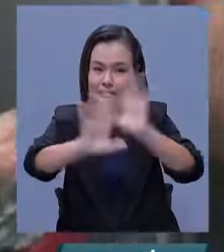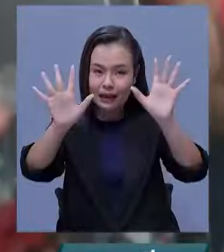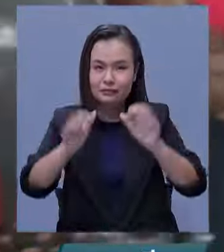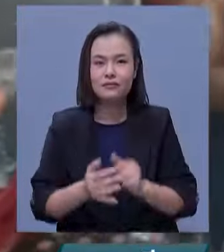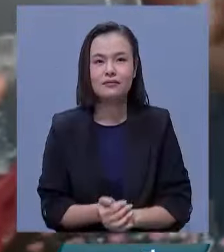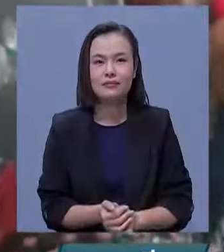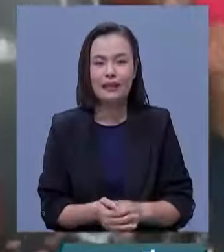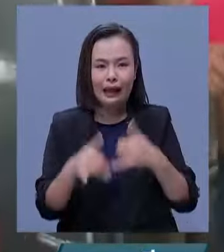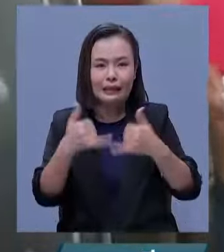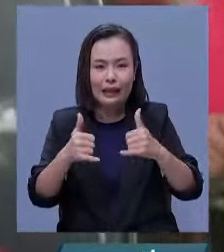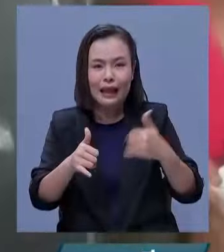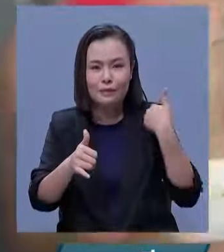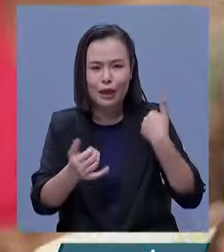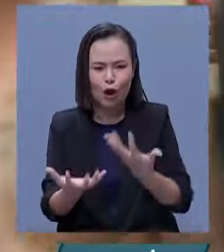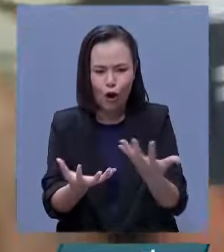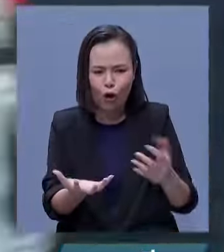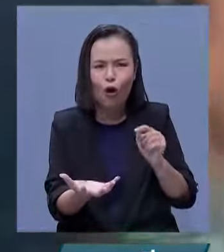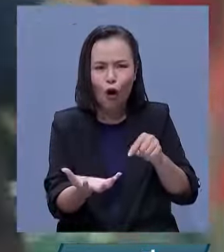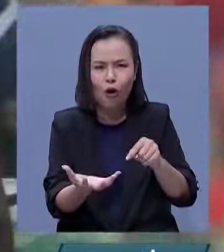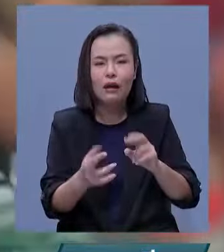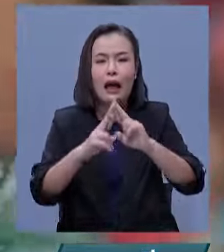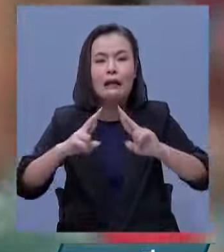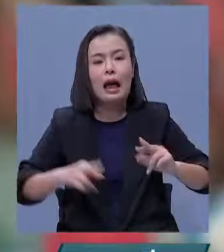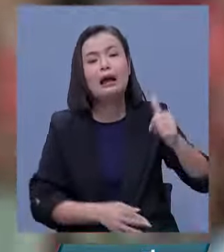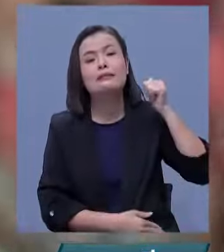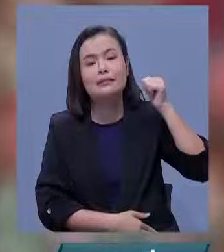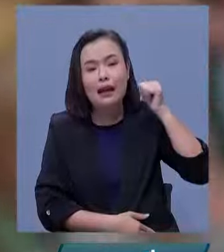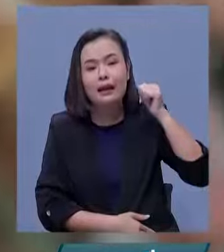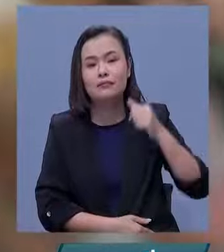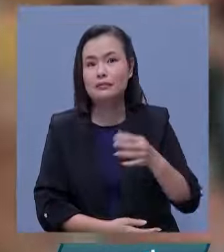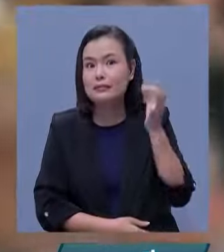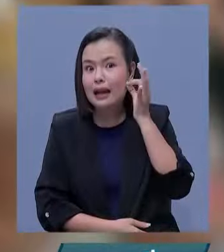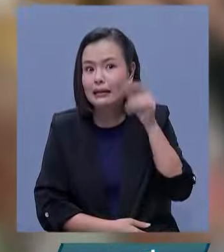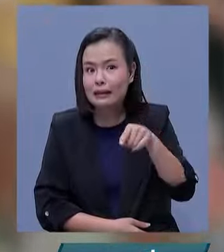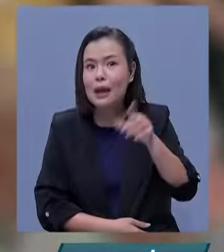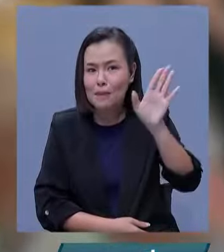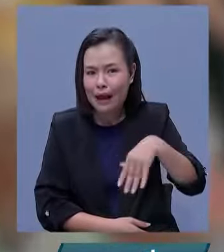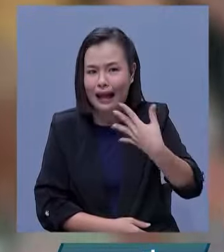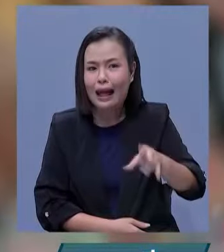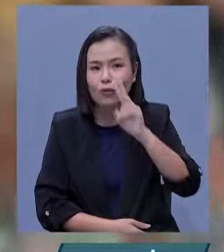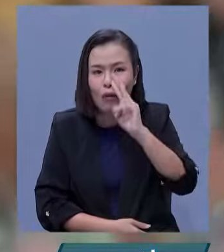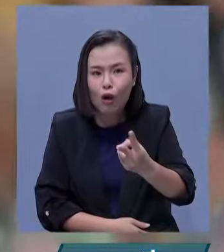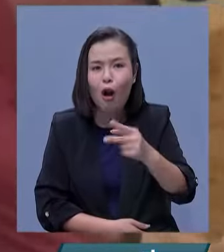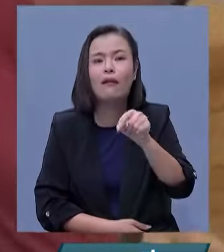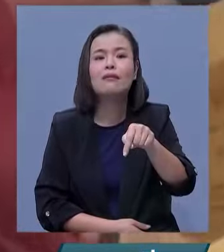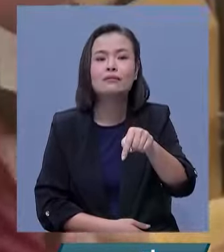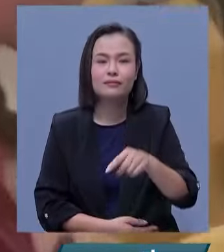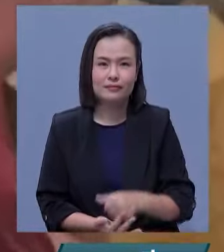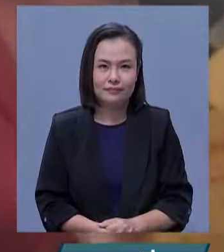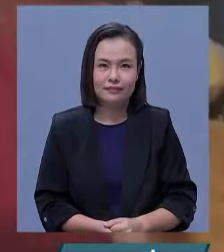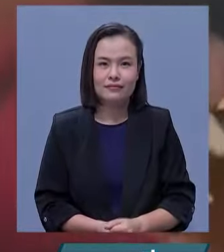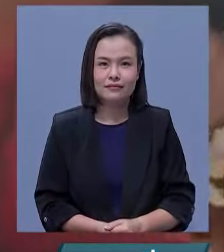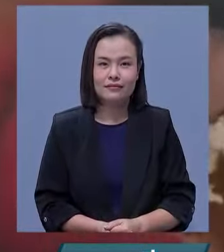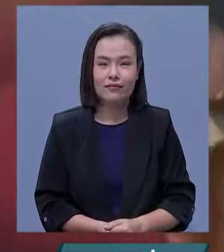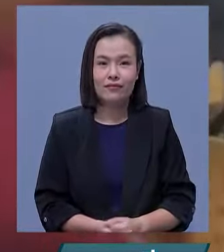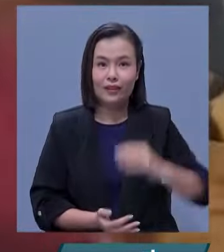ล่นจริงๆอะค่ะอ ุปกรณ์ยังอยู่แล้วเจ้าหน้าที่บอกร้านเดิมเลยเมื่อกี้ได้ยินใช่ไหม แสดงว่าเคยมาแล้ว นี่ครับเป็นบรรยากาศช่วง